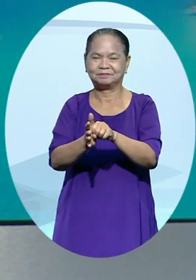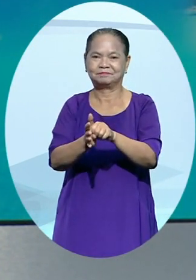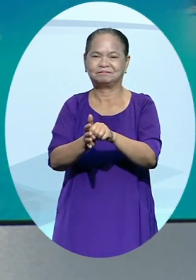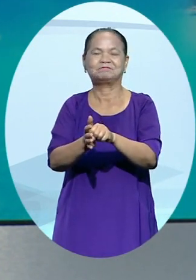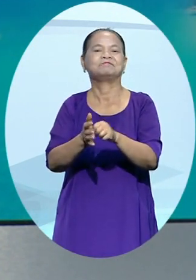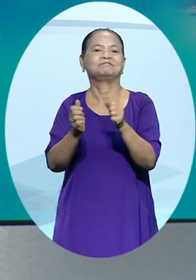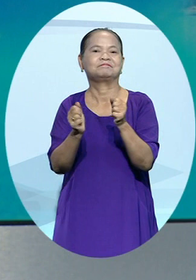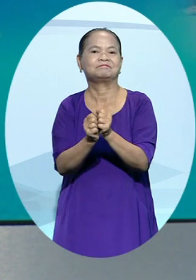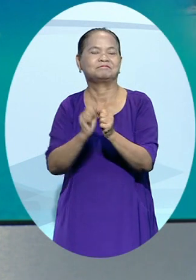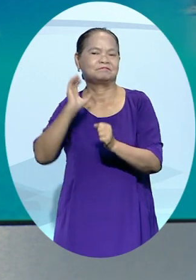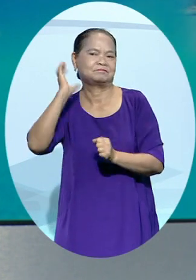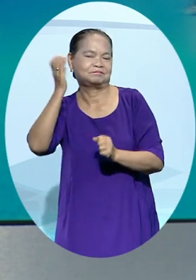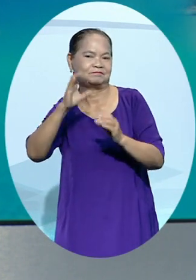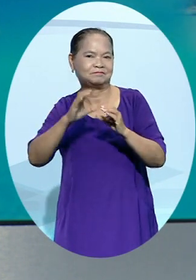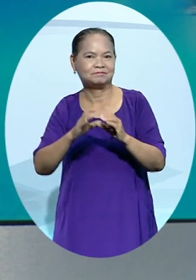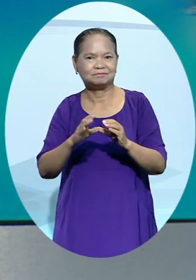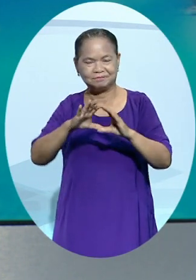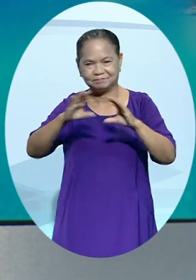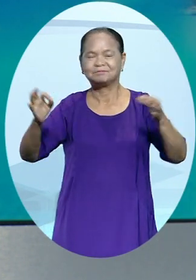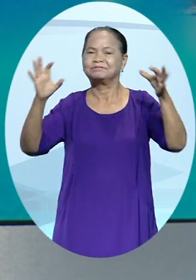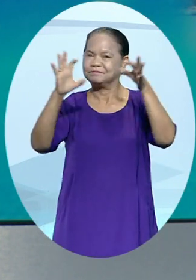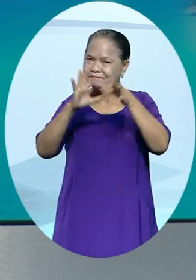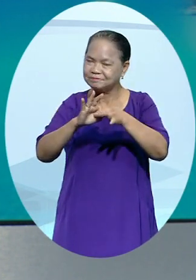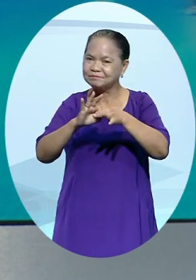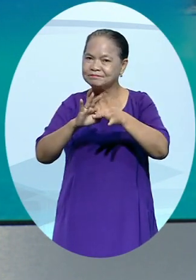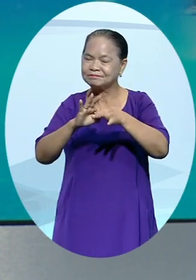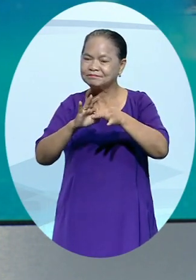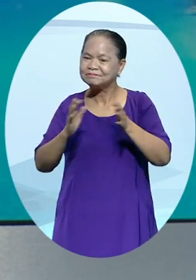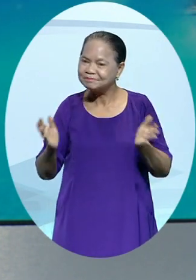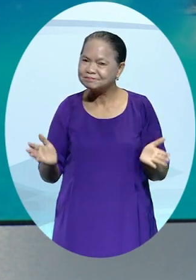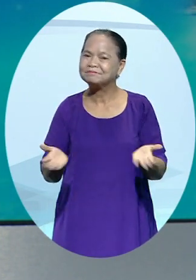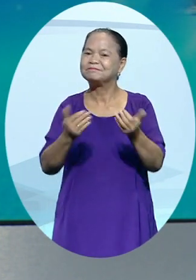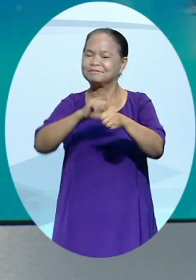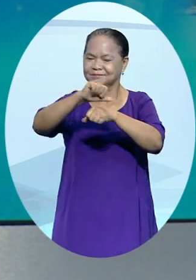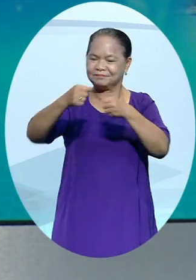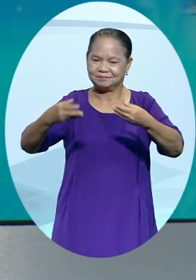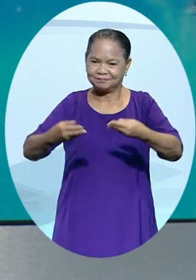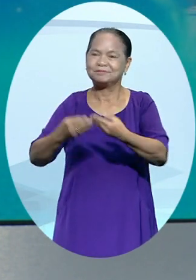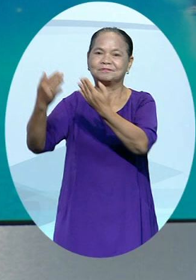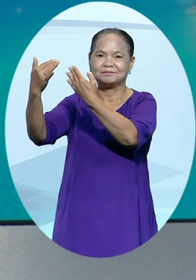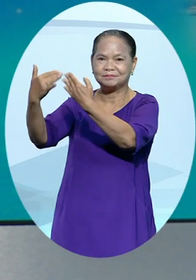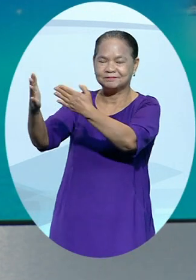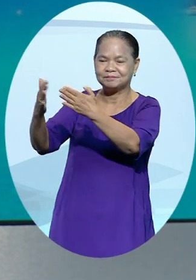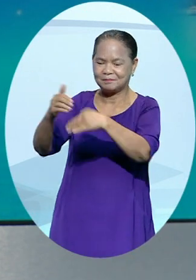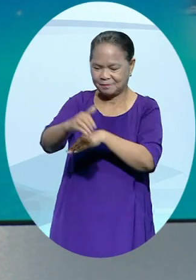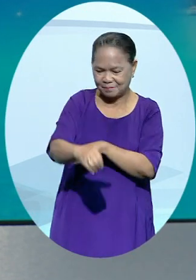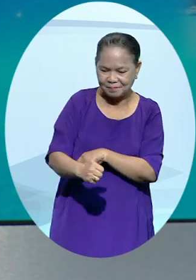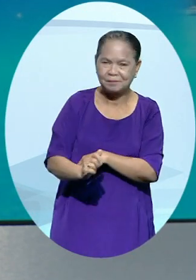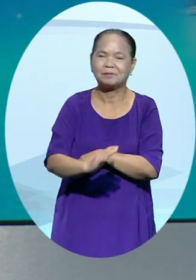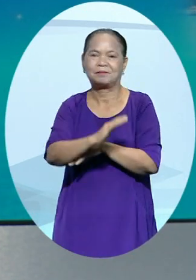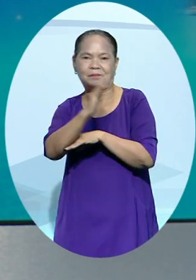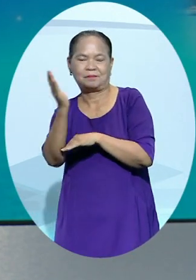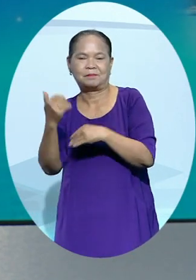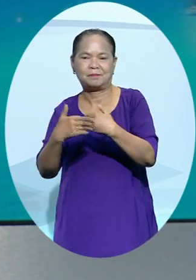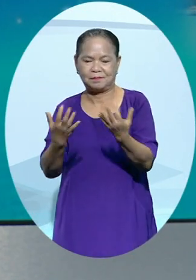thế giới và các công ty trong nước đang đẩy mạnh hợp tác theo tinh thần khuyến khích thực hiện hoạt động đầu tư ra nước ngoài nhằm khai thác, phát triển, mở